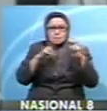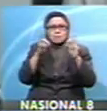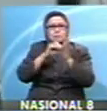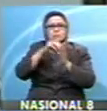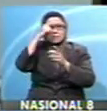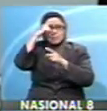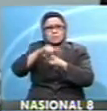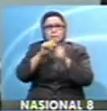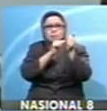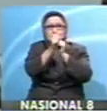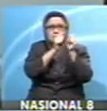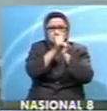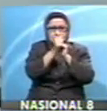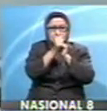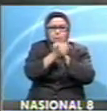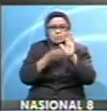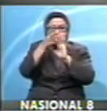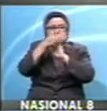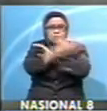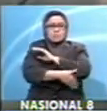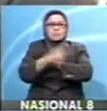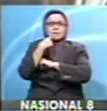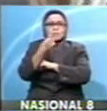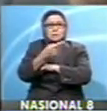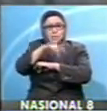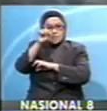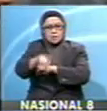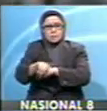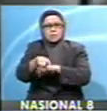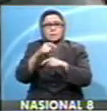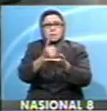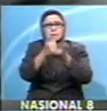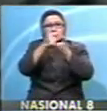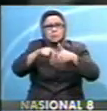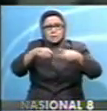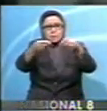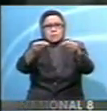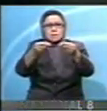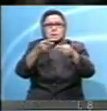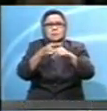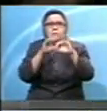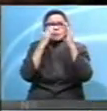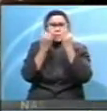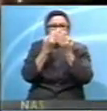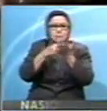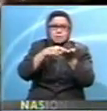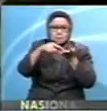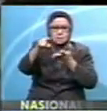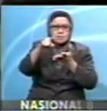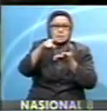Negeri akan meneliti semula keperluan dan jenis bantuan yang akan diberikan kepada waris allahyarham termasuk pengurusan bayaranasan